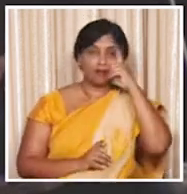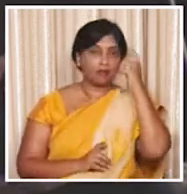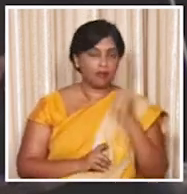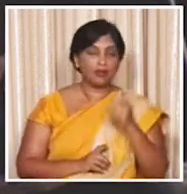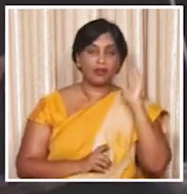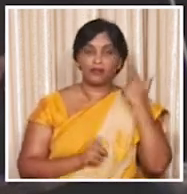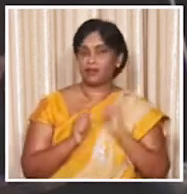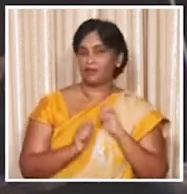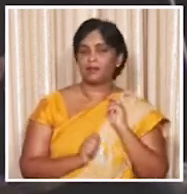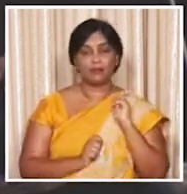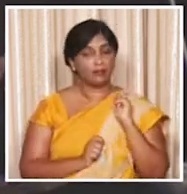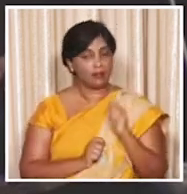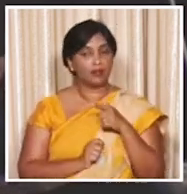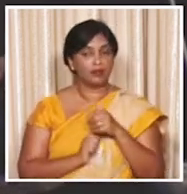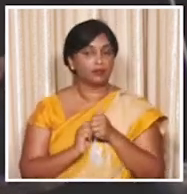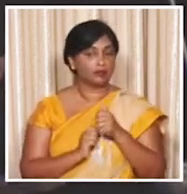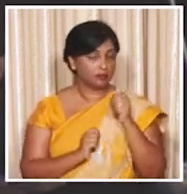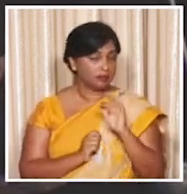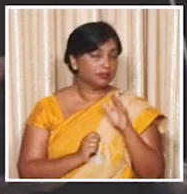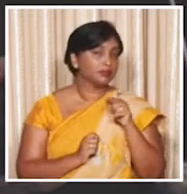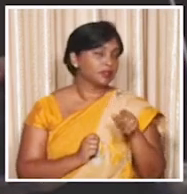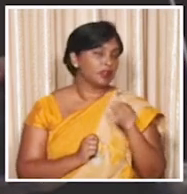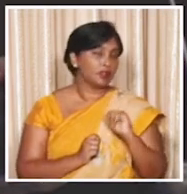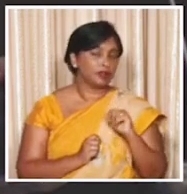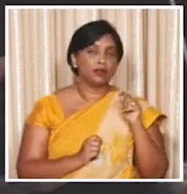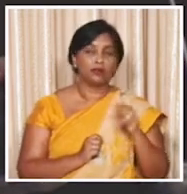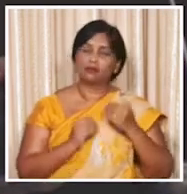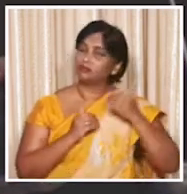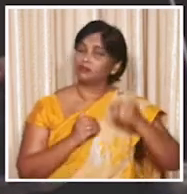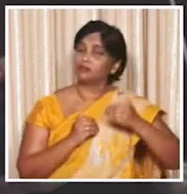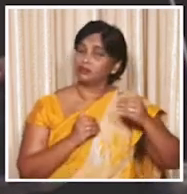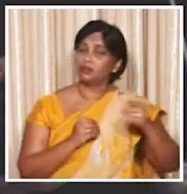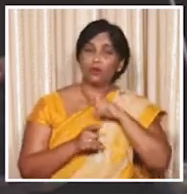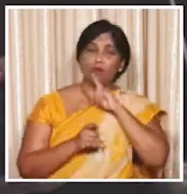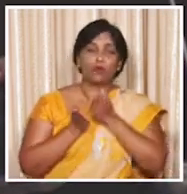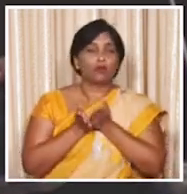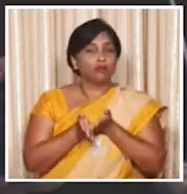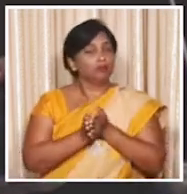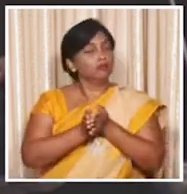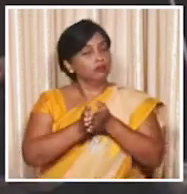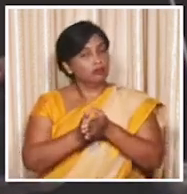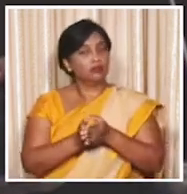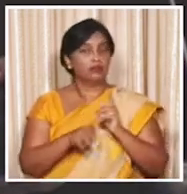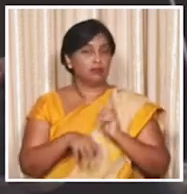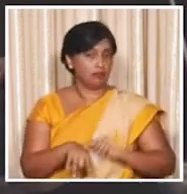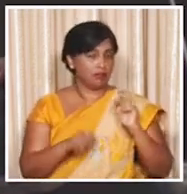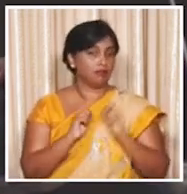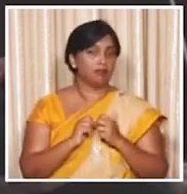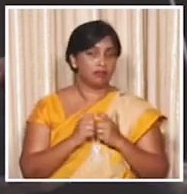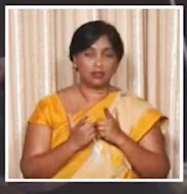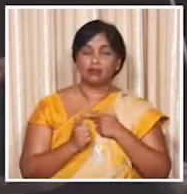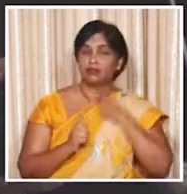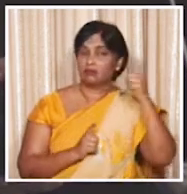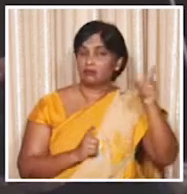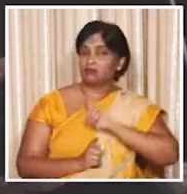இல்லாவிட்டால் அவருடைய போக்குவரத்து, கடல் போக்குவரத்து, ஆபத்தான பயணங்கள், அவர்களுக்கான ஒரு ஆபத்து படியை என்றாலும் இந்த அரசாங்கம் கொண்டு வர வேண்டும்.